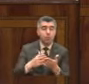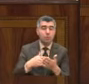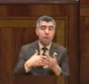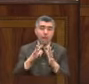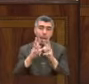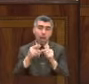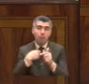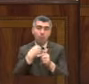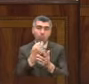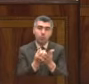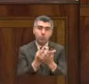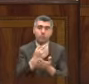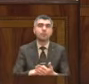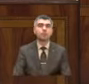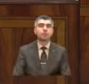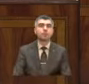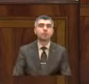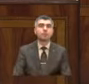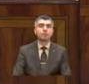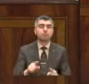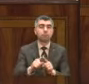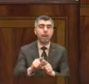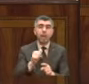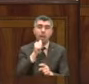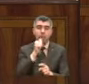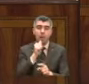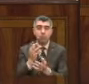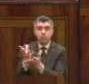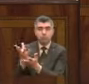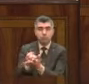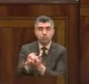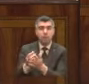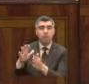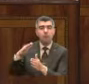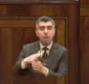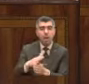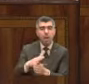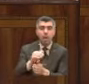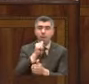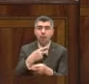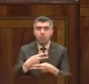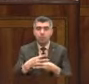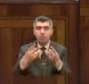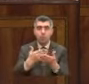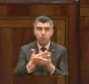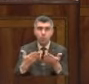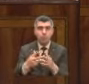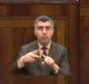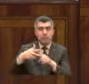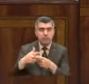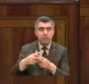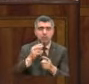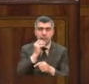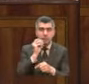ديال الانجازات، اعاده استعمال المياه المعالجه، البرنامج الوطني لمحاربه التلوث الصناعي، البرنامج الوطني